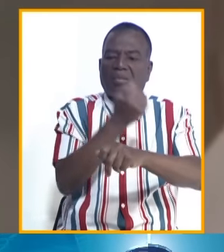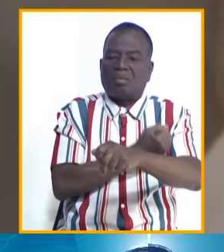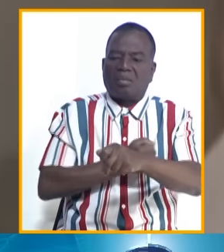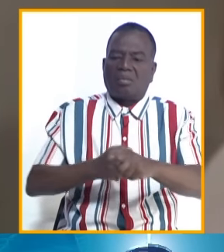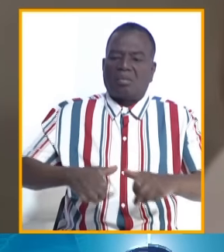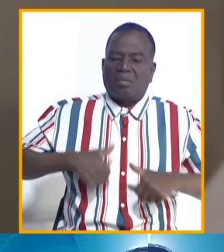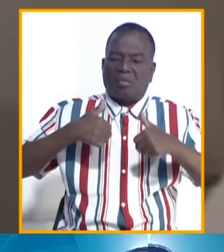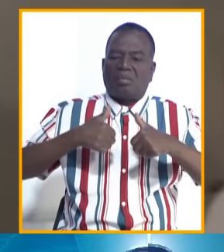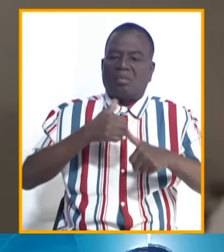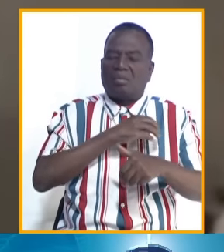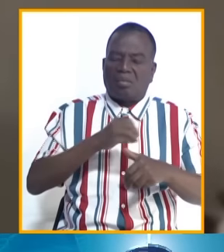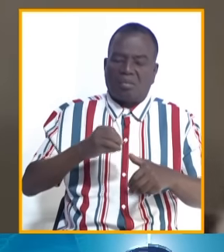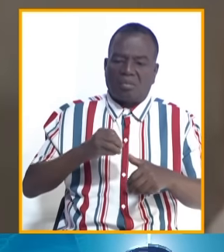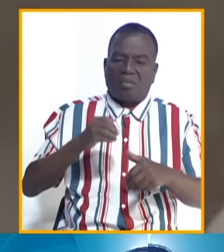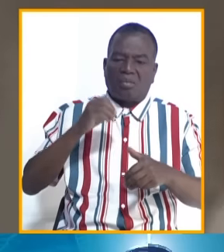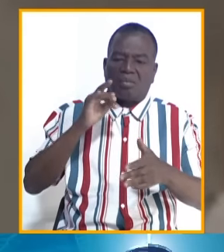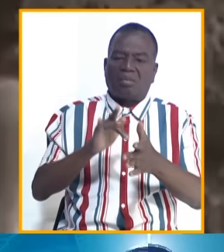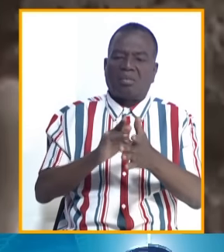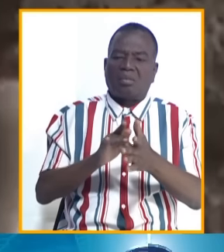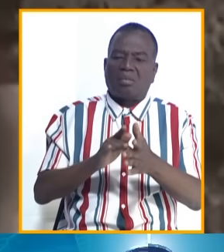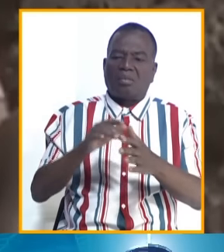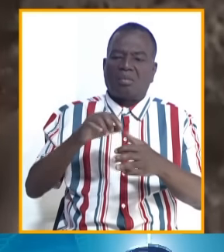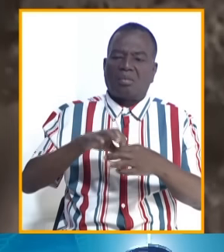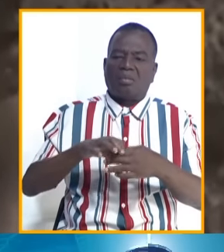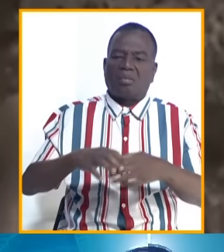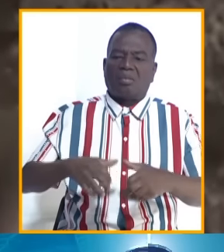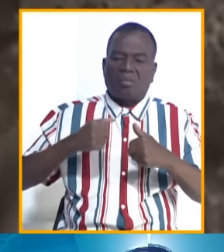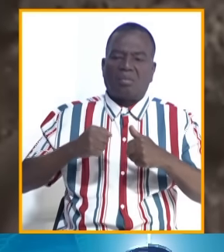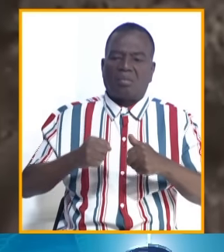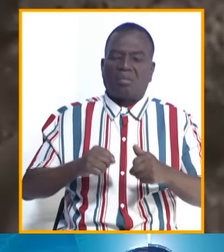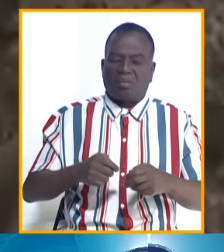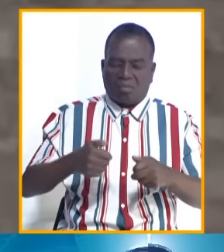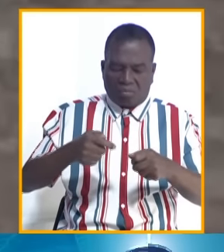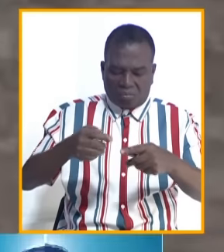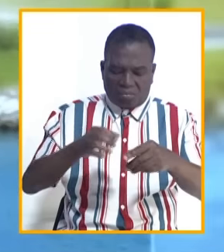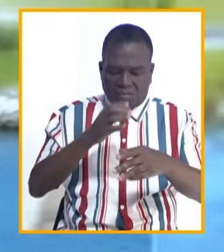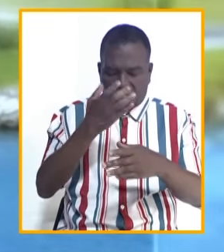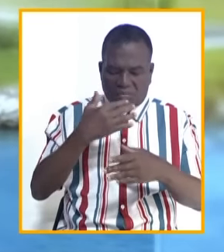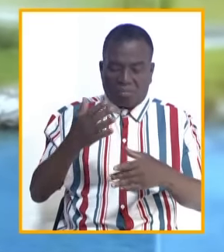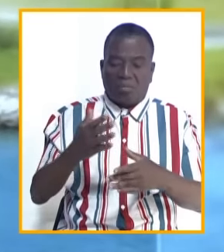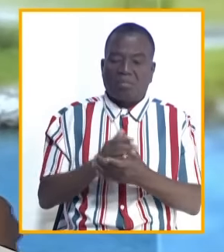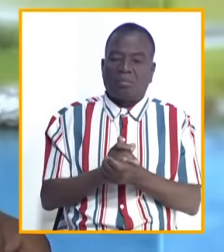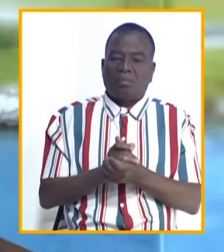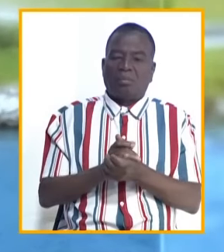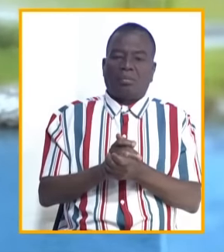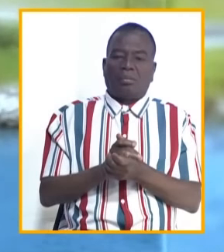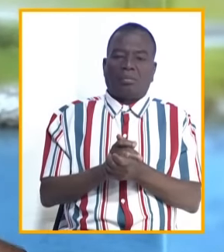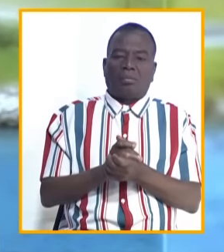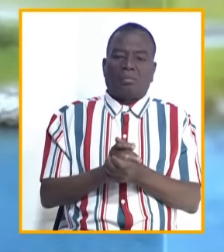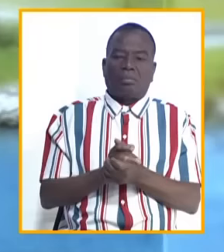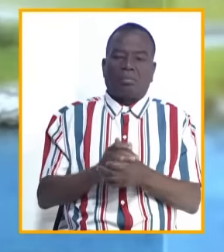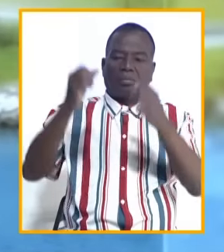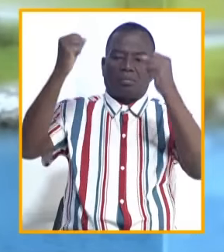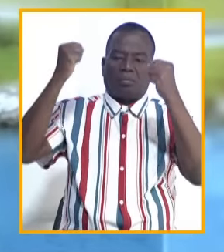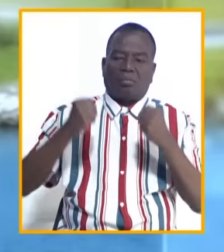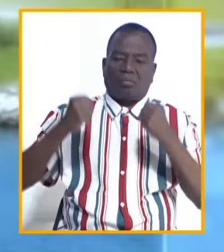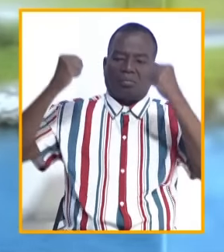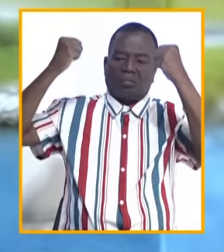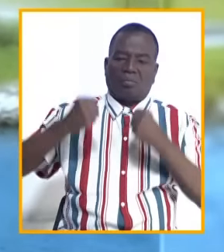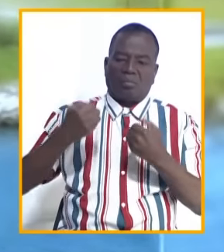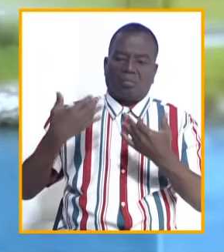d'autres agences de l'ONU de le distribuer et assure les autorités sanitaires des pays touchés de son efficacité et permet donc